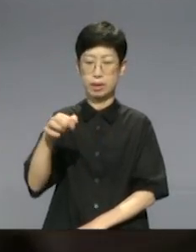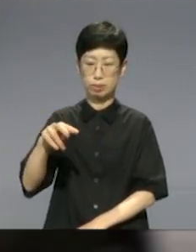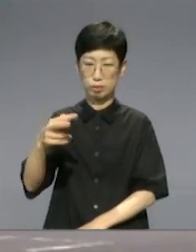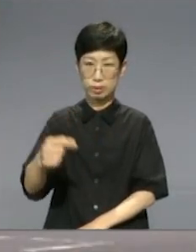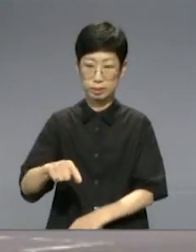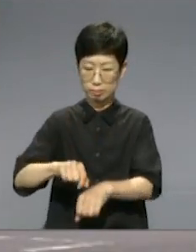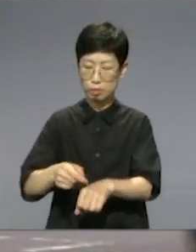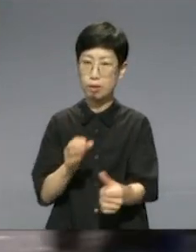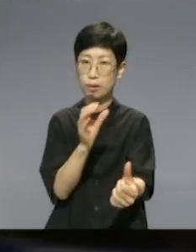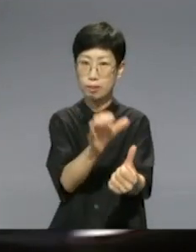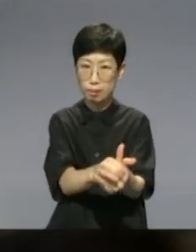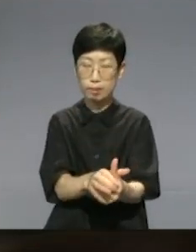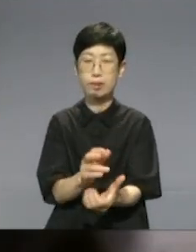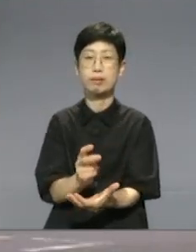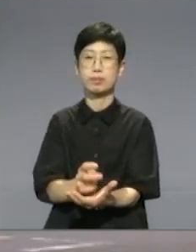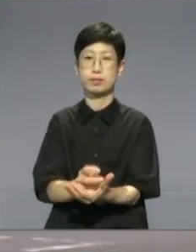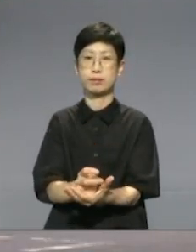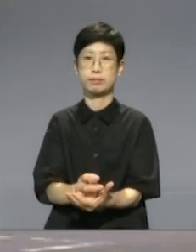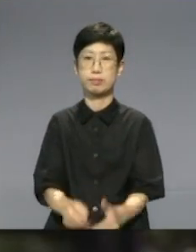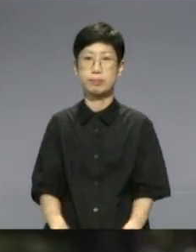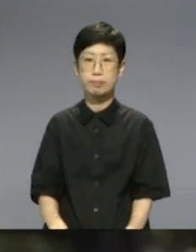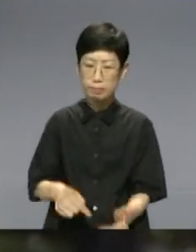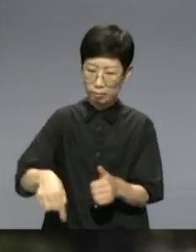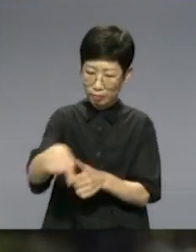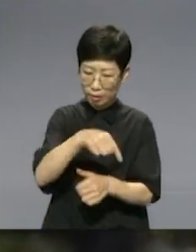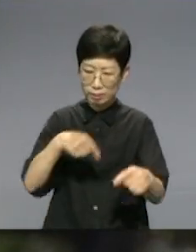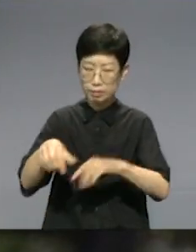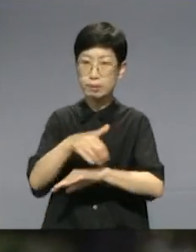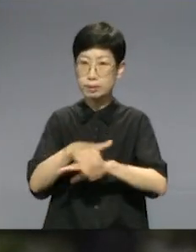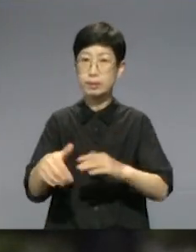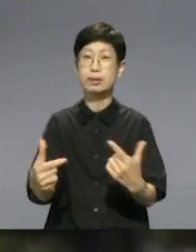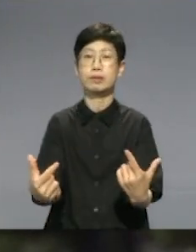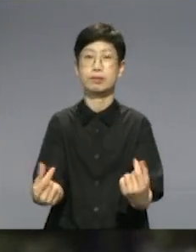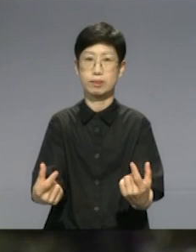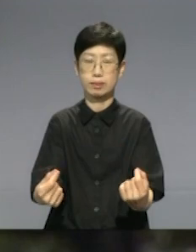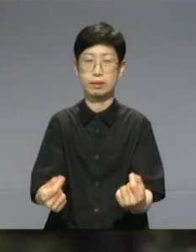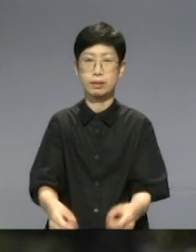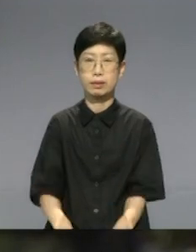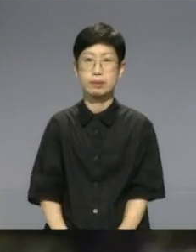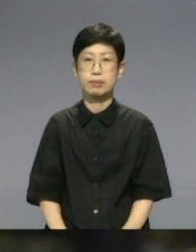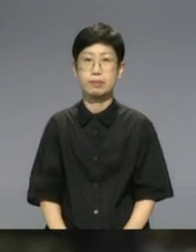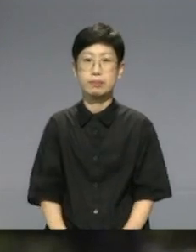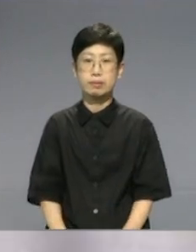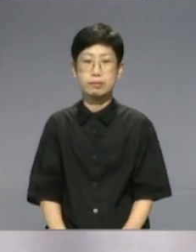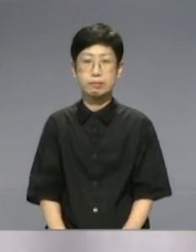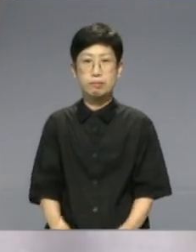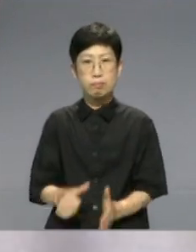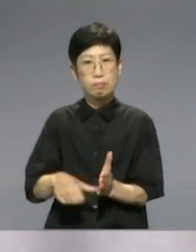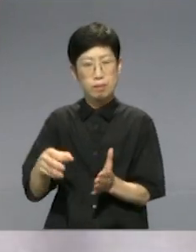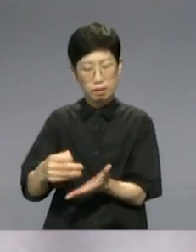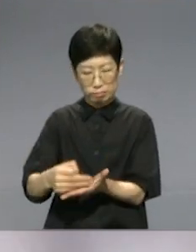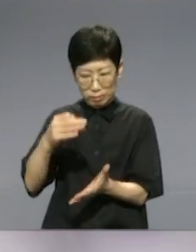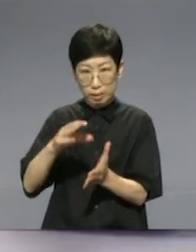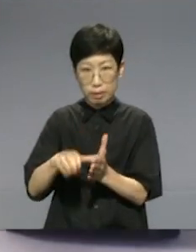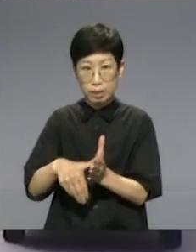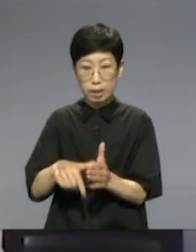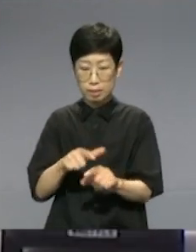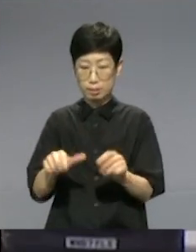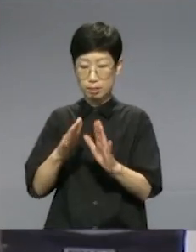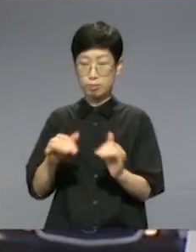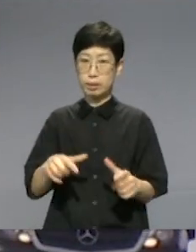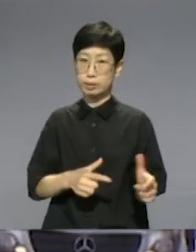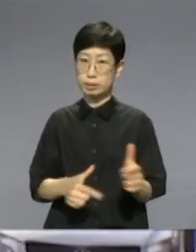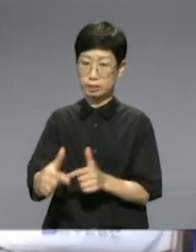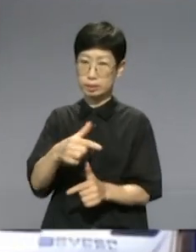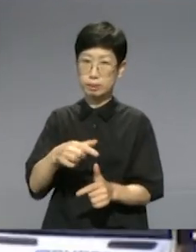부과하는 제도입니다. 말하자면 환경 정책의 제동을 건 셈인데 고물가 시대에 서민들의 에너지